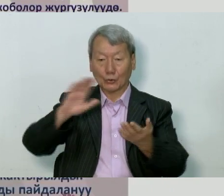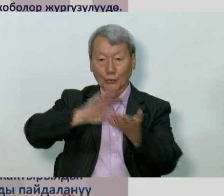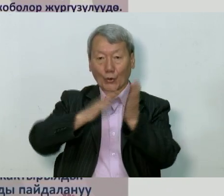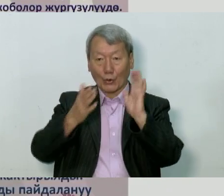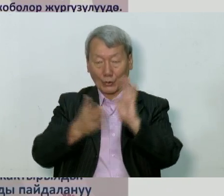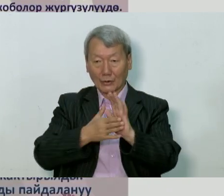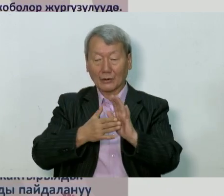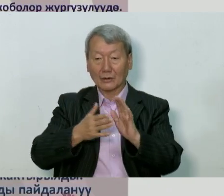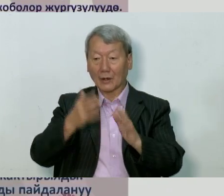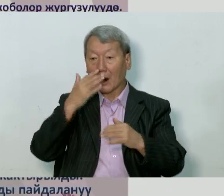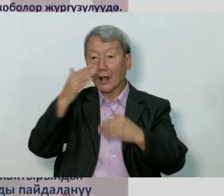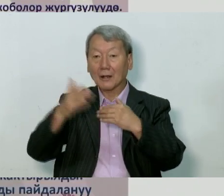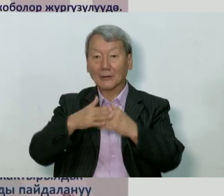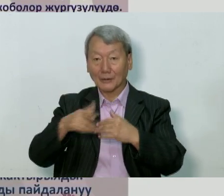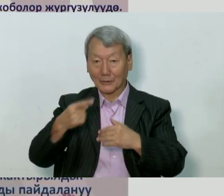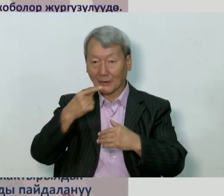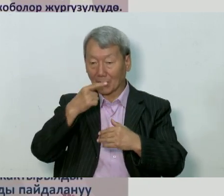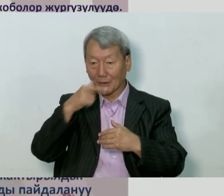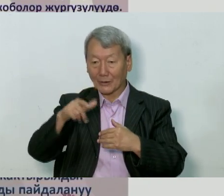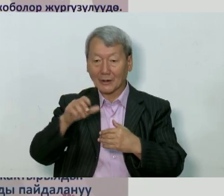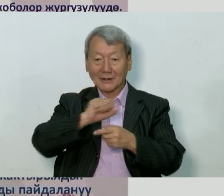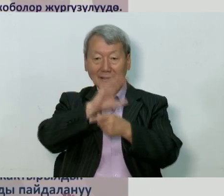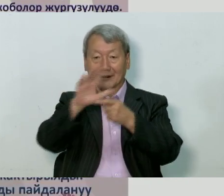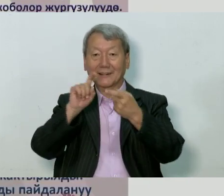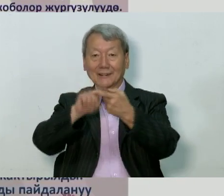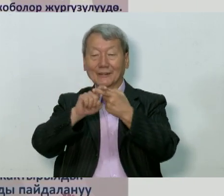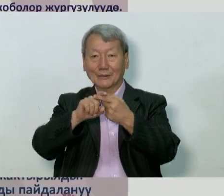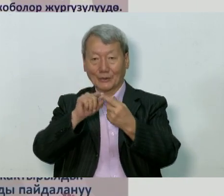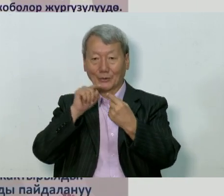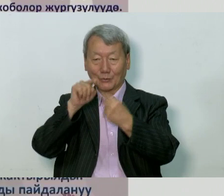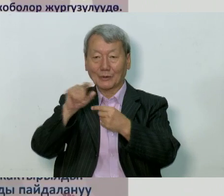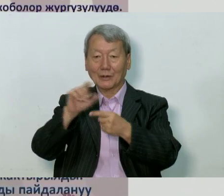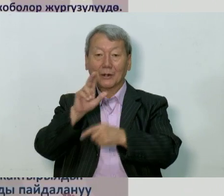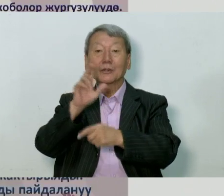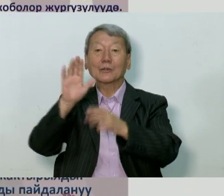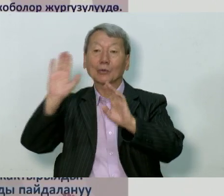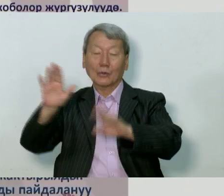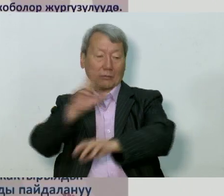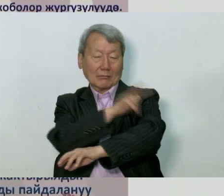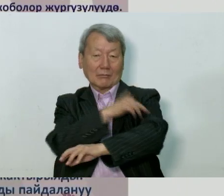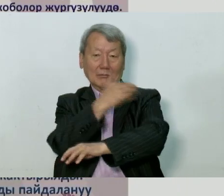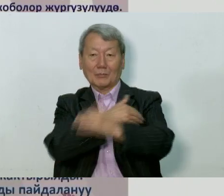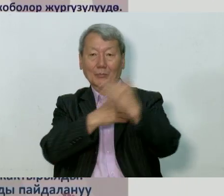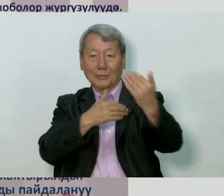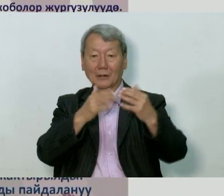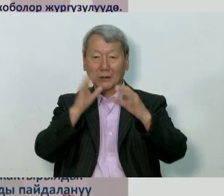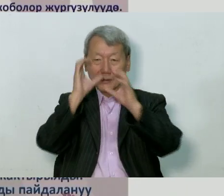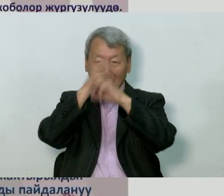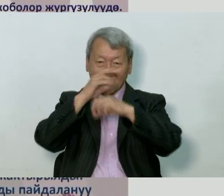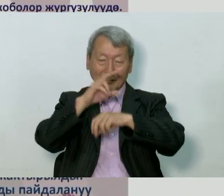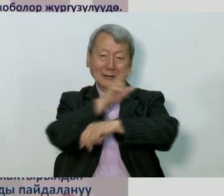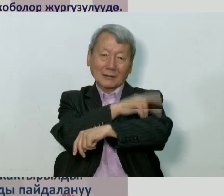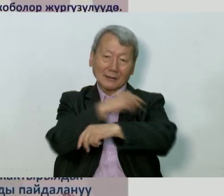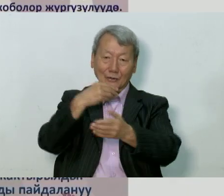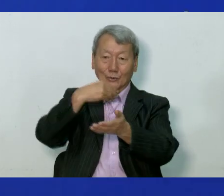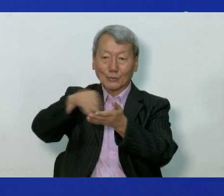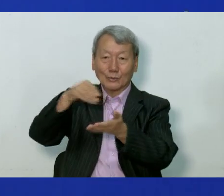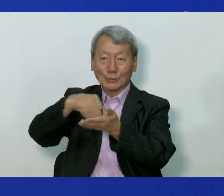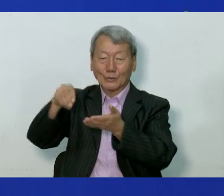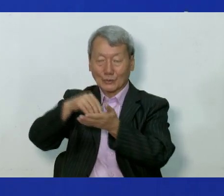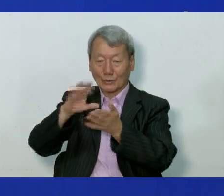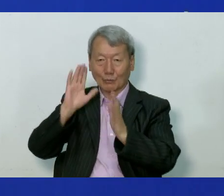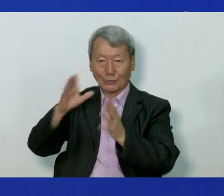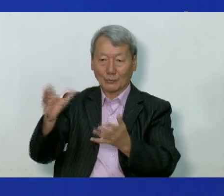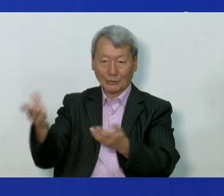макулдашуулардын алкагында жакынкы убакта COVID-19 менен күрөшүү үчүн медициналык жабдуулар жана препараттар сатылып